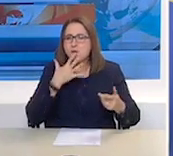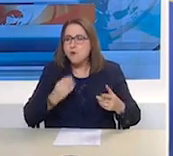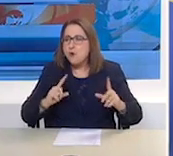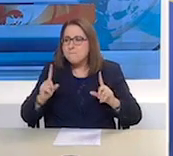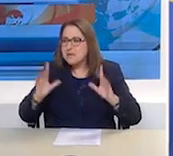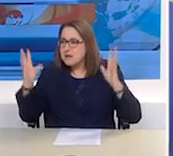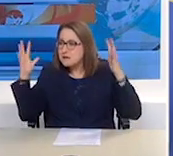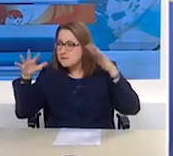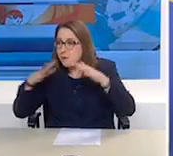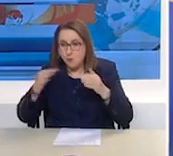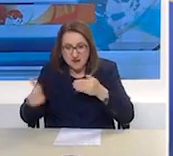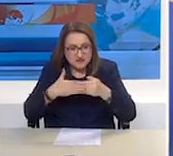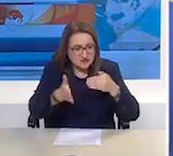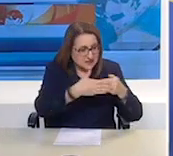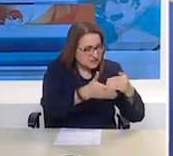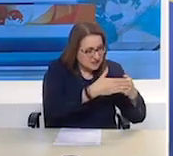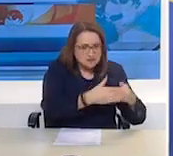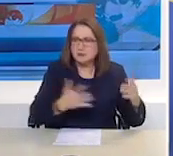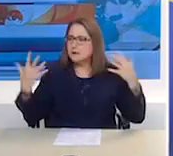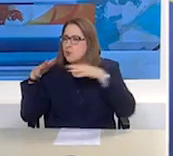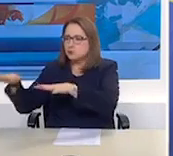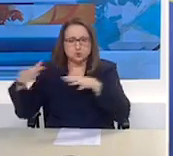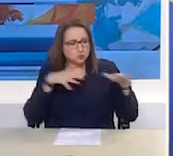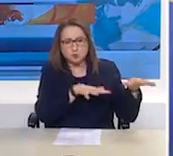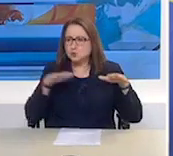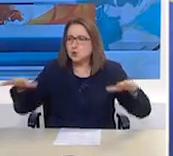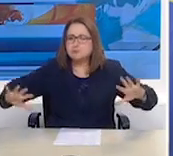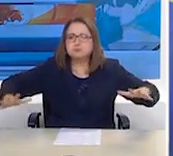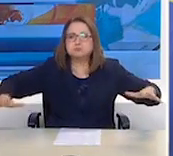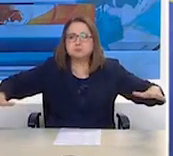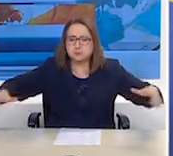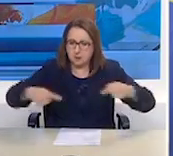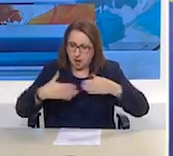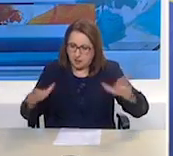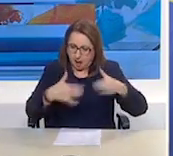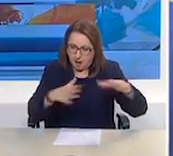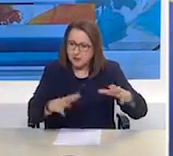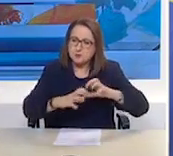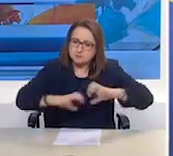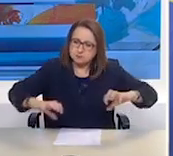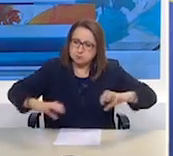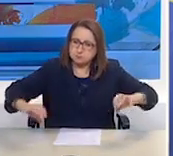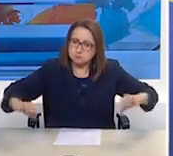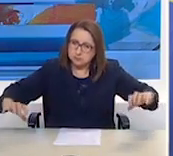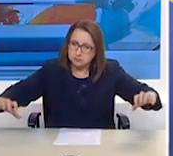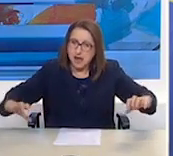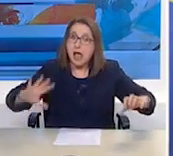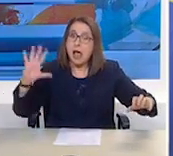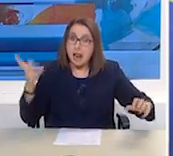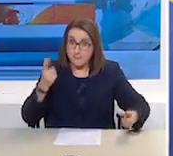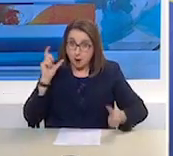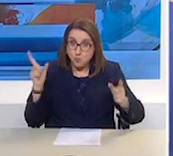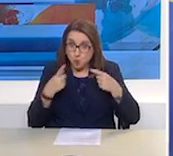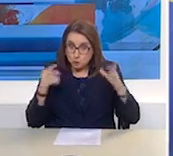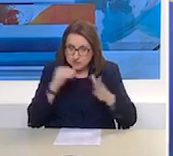να ενθαρρύνουμε τα πάρτι και δεν θέλουμε να ρισκάρουμε εικόνες συγχρονισμών που θα δώσουν λάθος μήνυμα παντού. Είμαστε